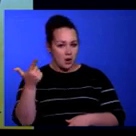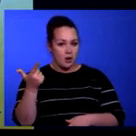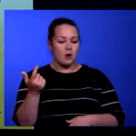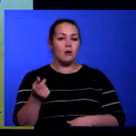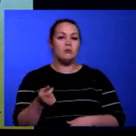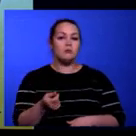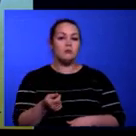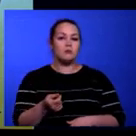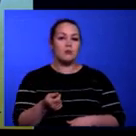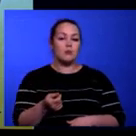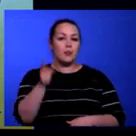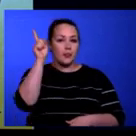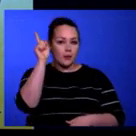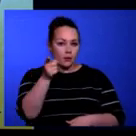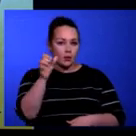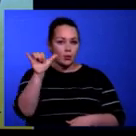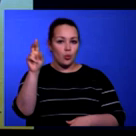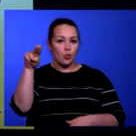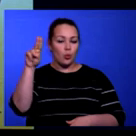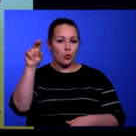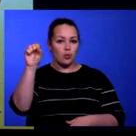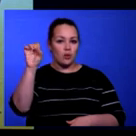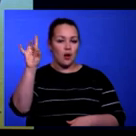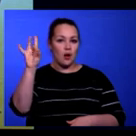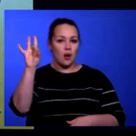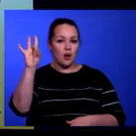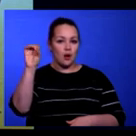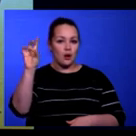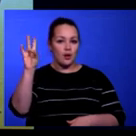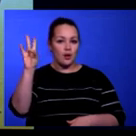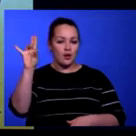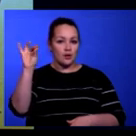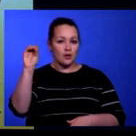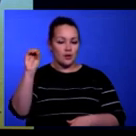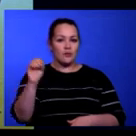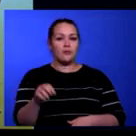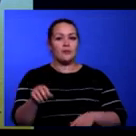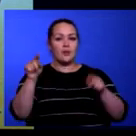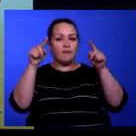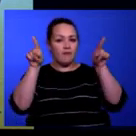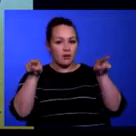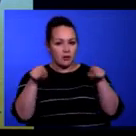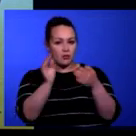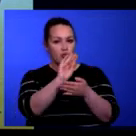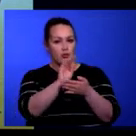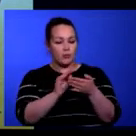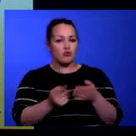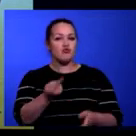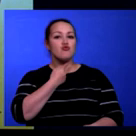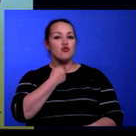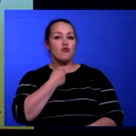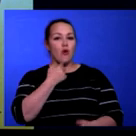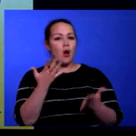ставьте ударение в этом слове запишите в квадратных скобках звуки которые мы слышим